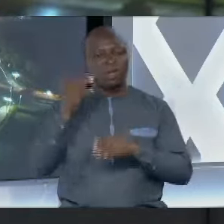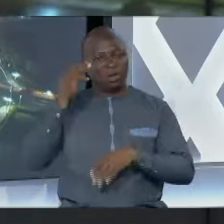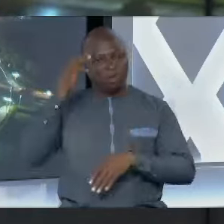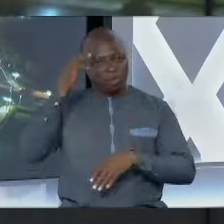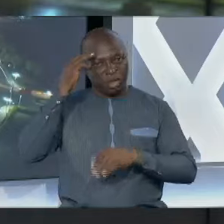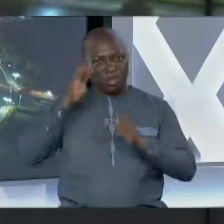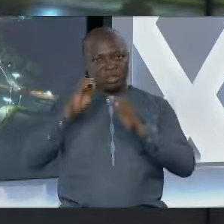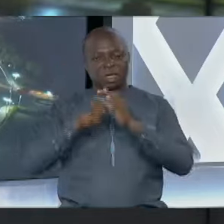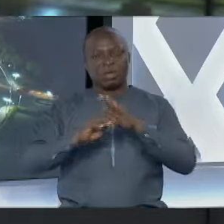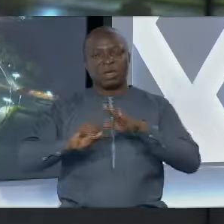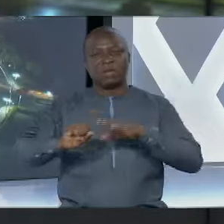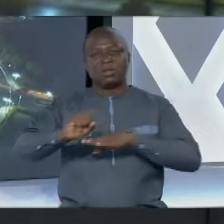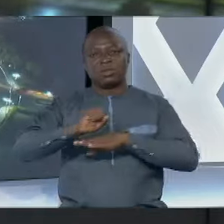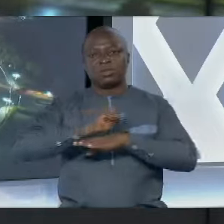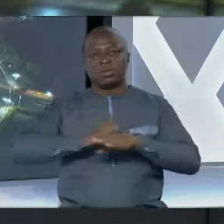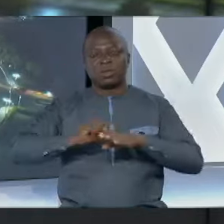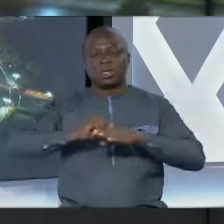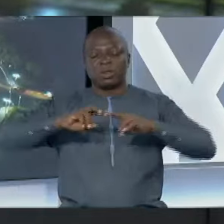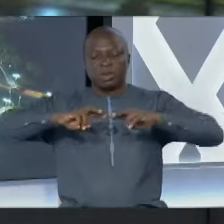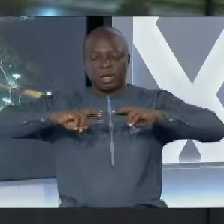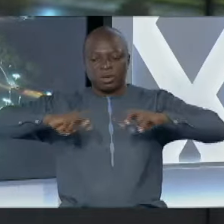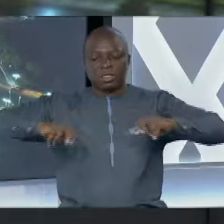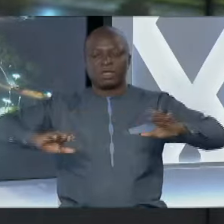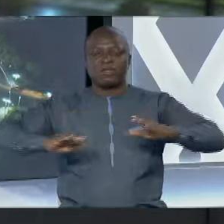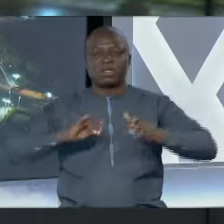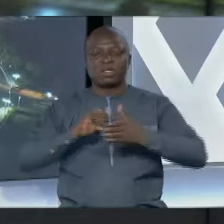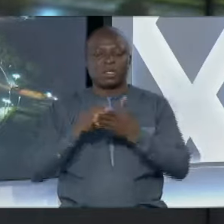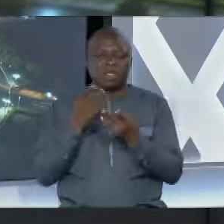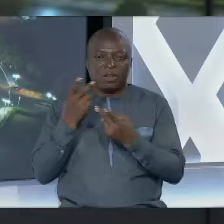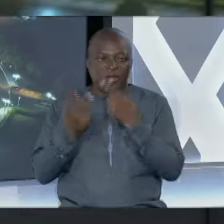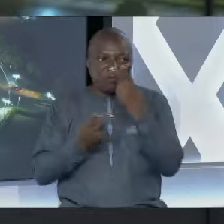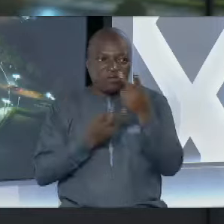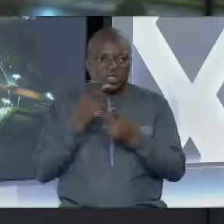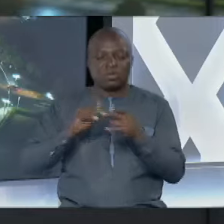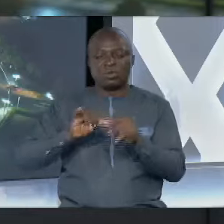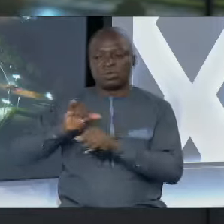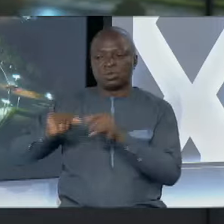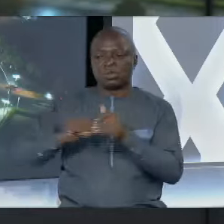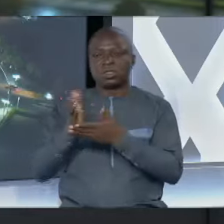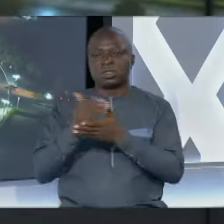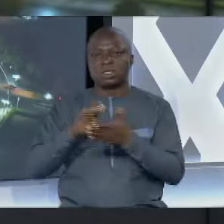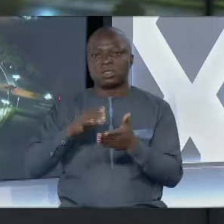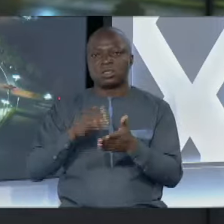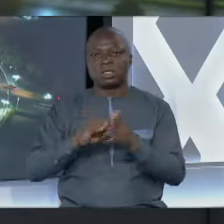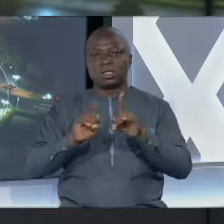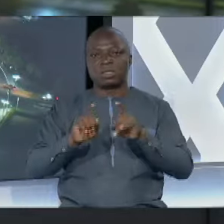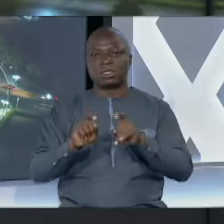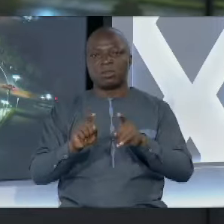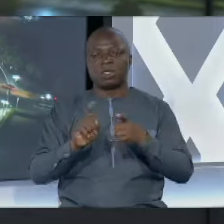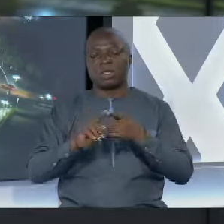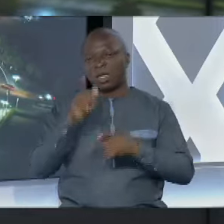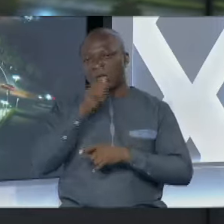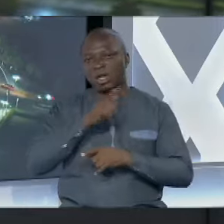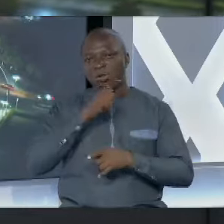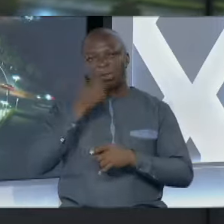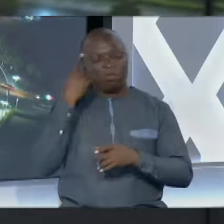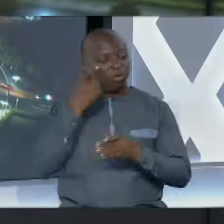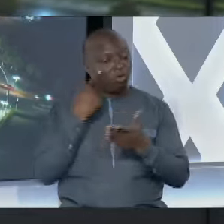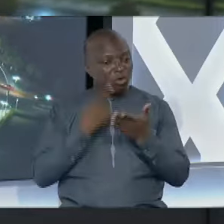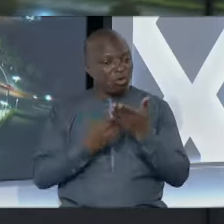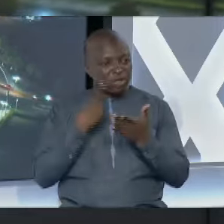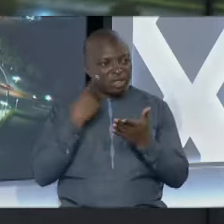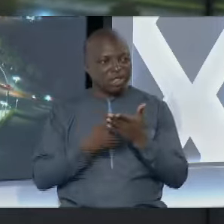l'Enseignement supérieur et de la Recherche a effectué une descente, une tournée dans certains centres d'examen à Lomé pour